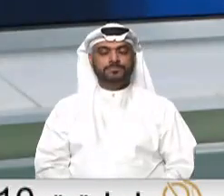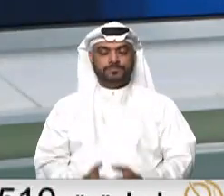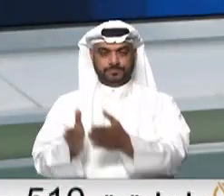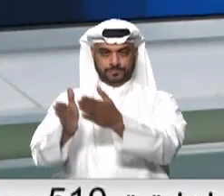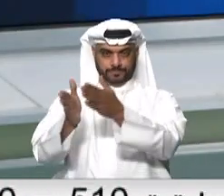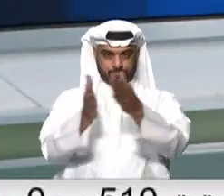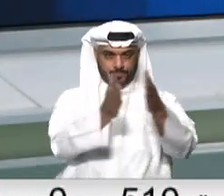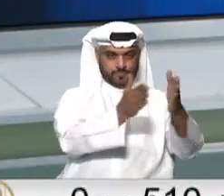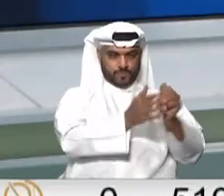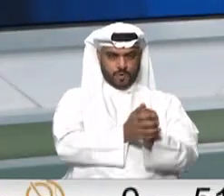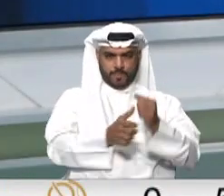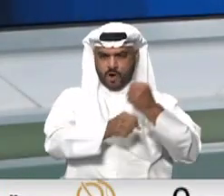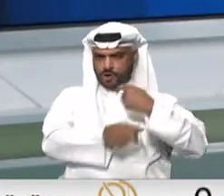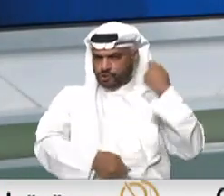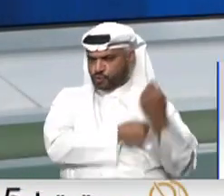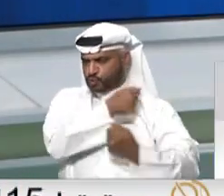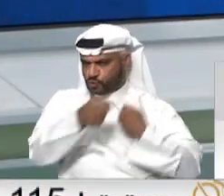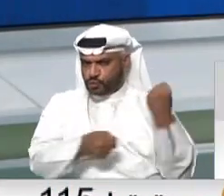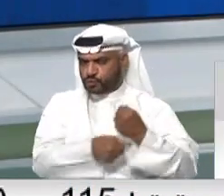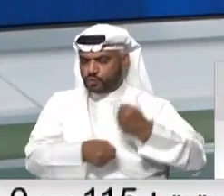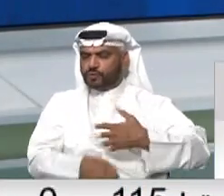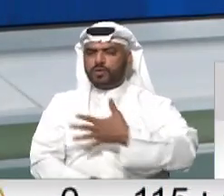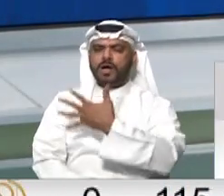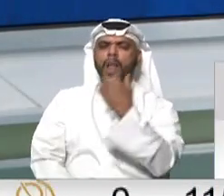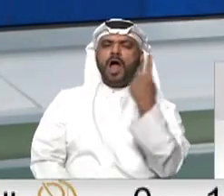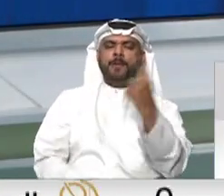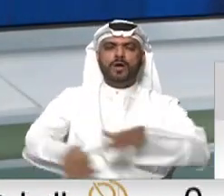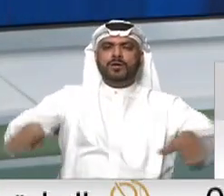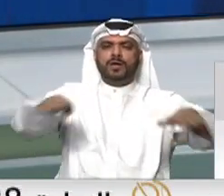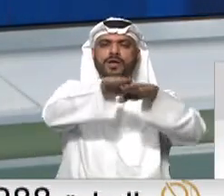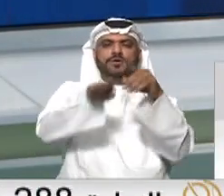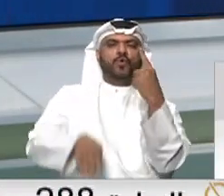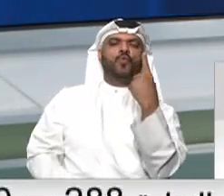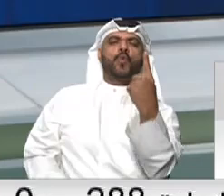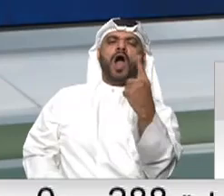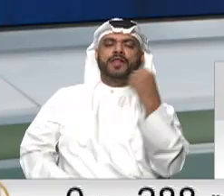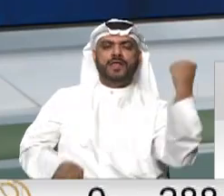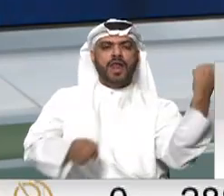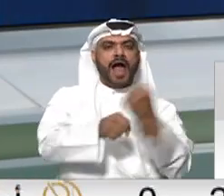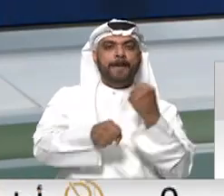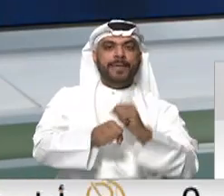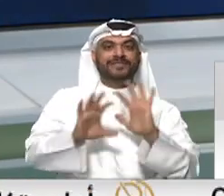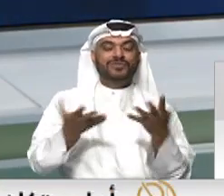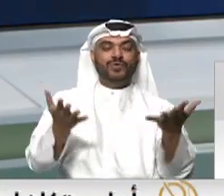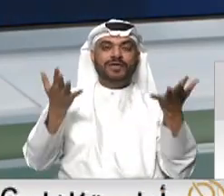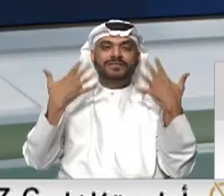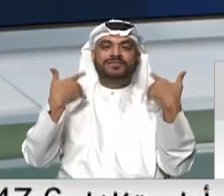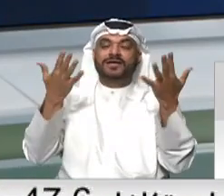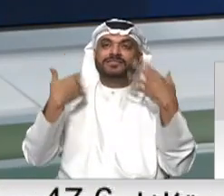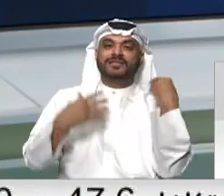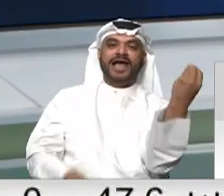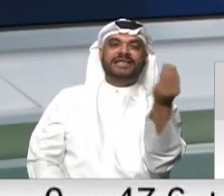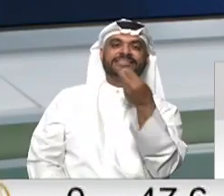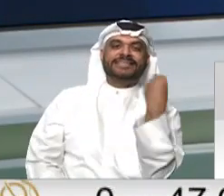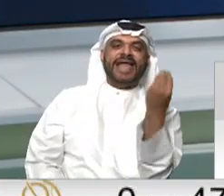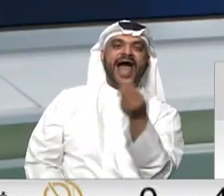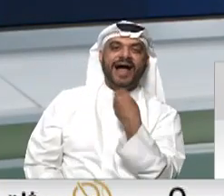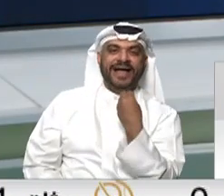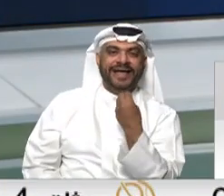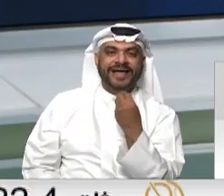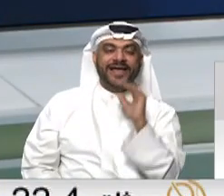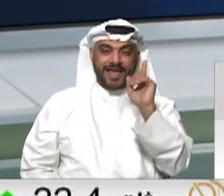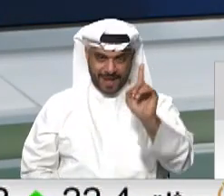لتوحيد الجهود ووضع رؤيه واضحه للعمل السياحي اقامت الجمعيه الكويتيه المهرجانات الاجتماع